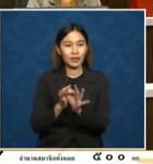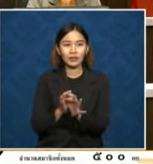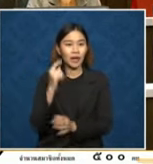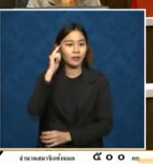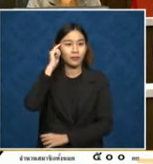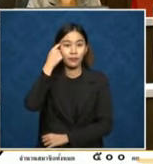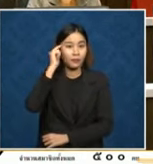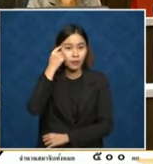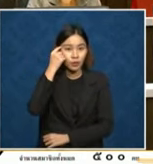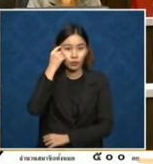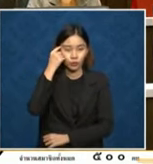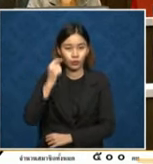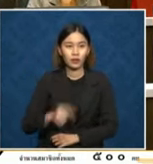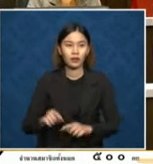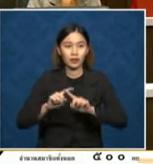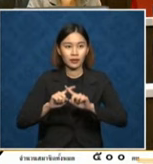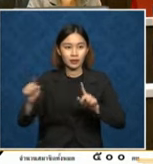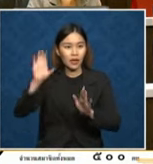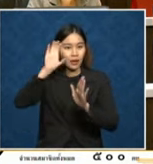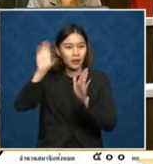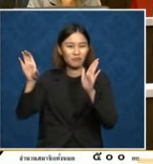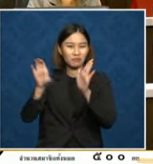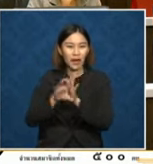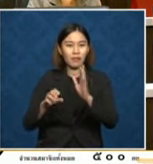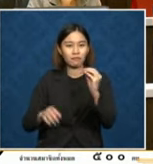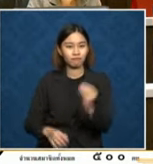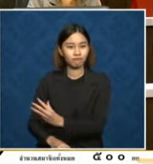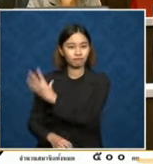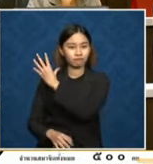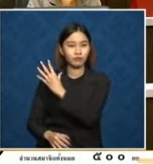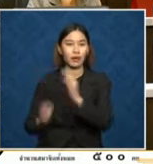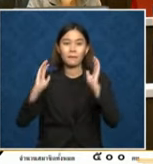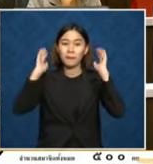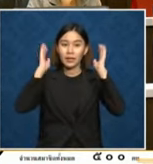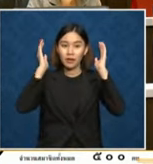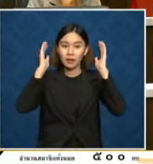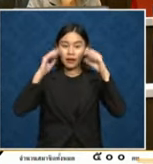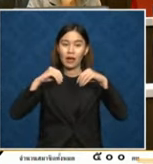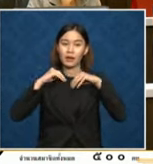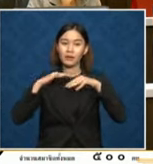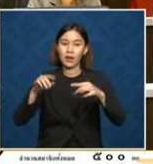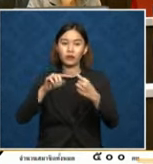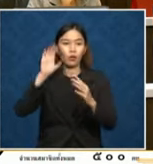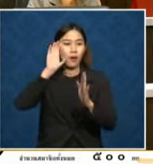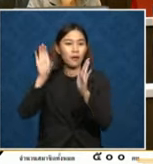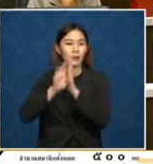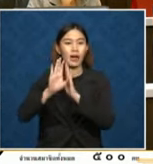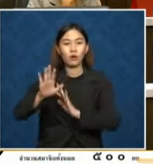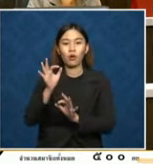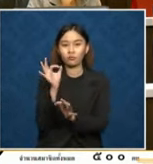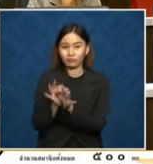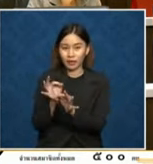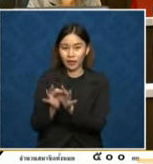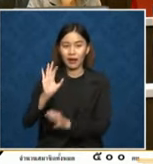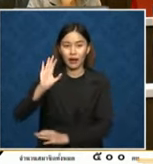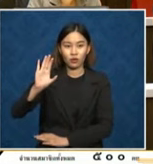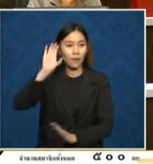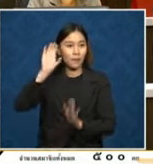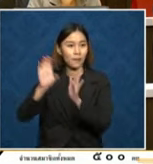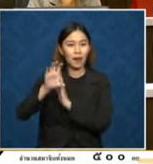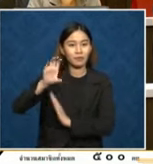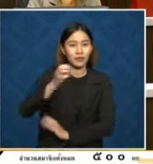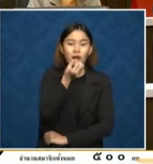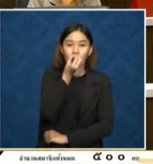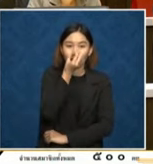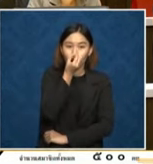นรู้เห็นแต่ว่าภาพที่มานำเสนอนั้นเป็นภาพที่ใช้เป็นภาพจริงของธนาคารเลยนะครับแล้วก็มีดอก